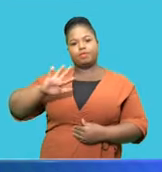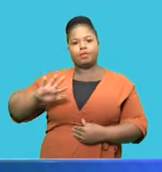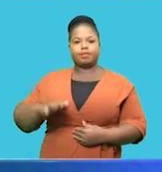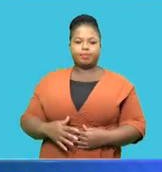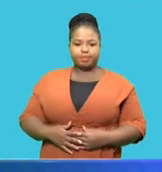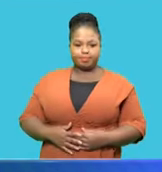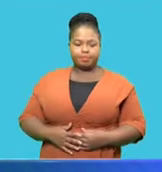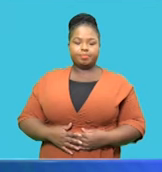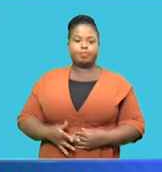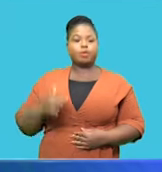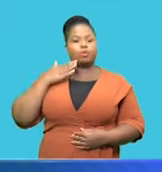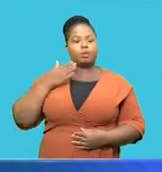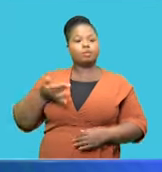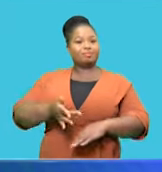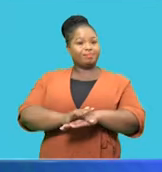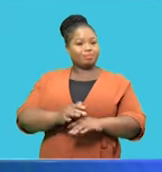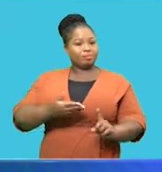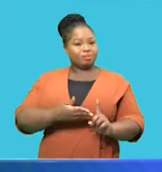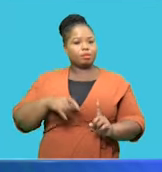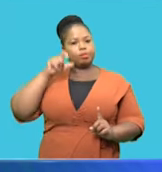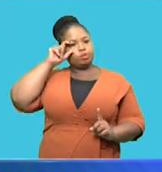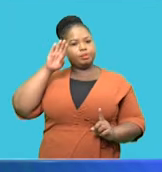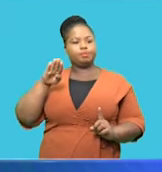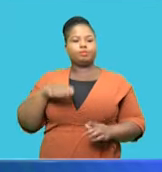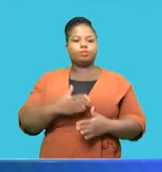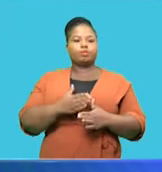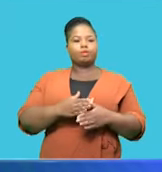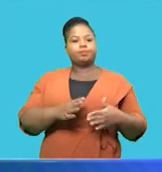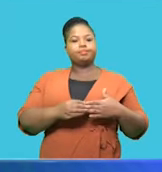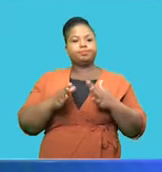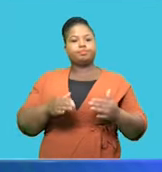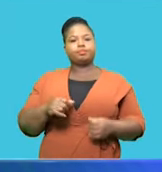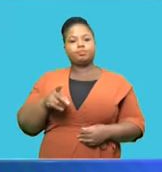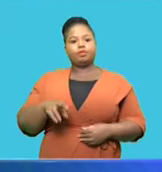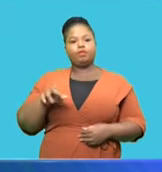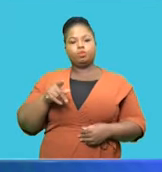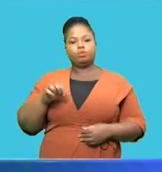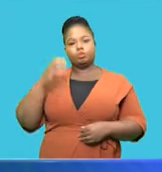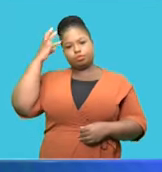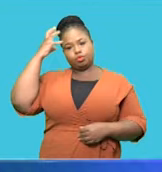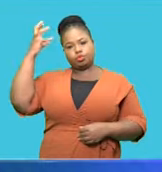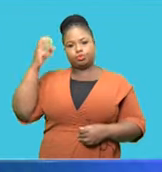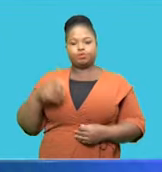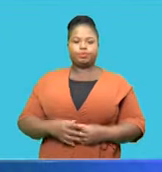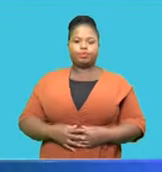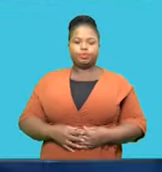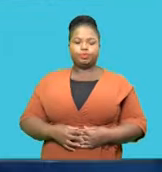ubudala. Ngexesha lokubhubha kwakhe uButhelezi besebenza njengenkulumbuso yemveli ebukhosini bakwaZulu.